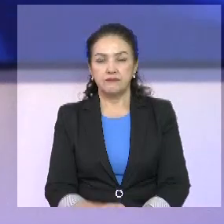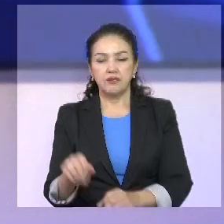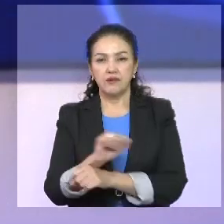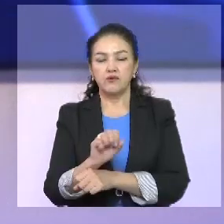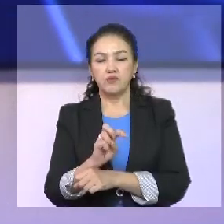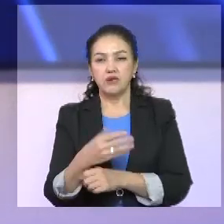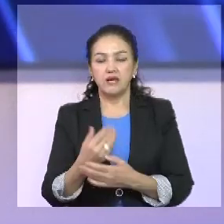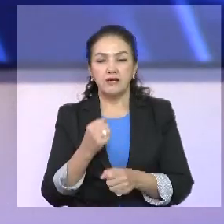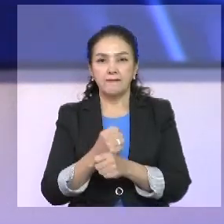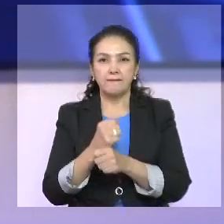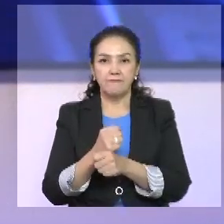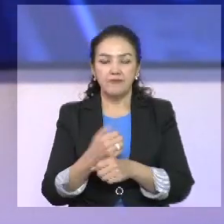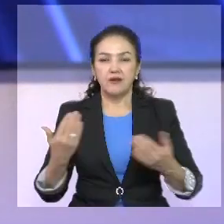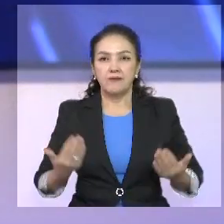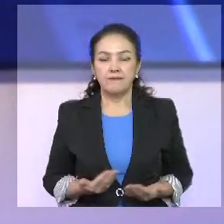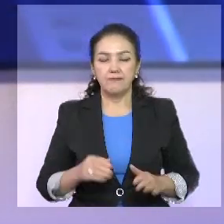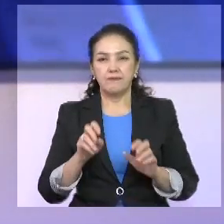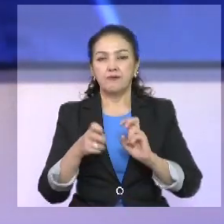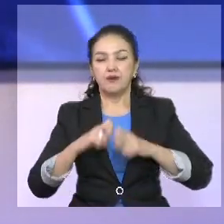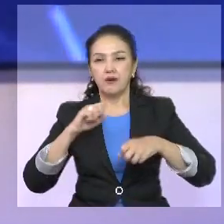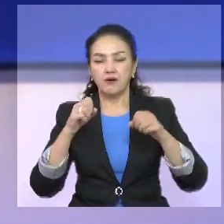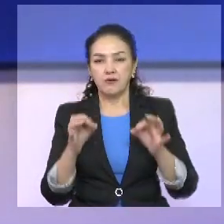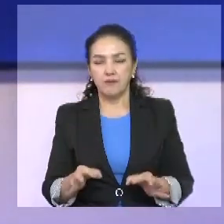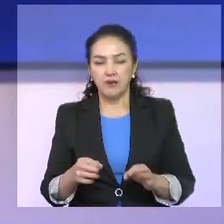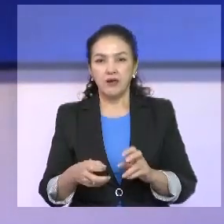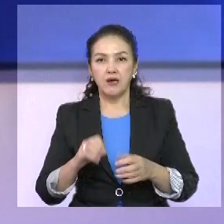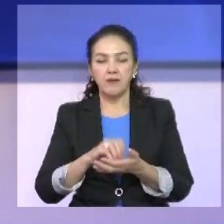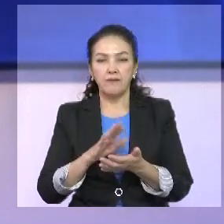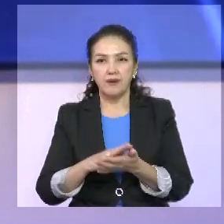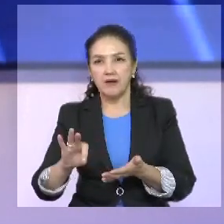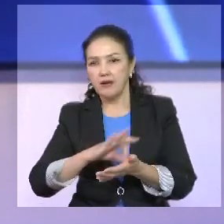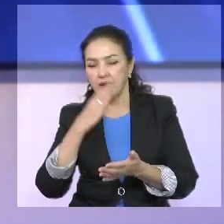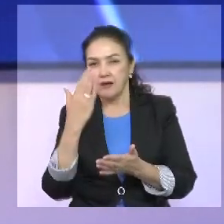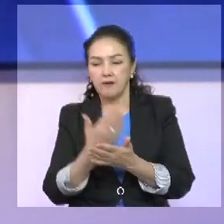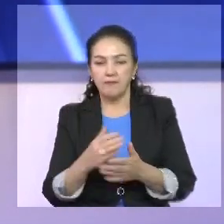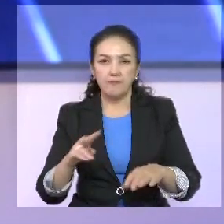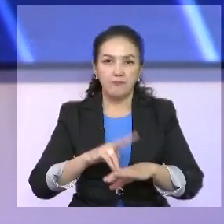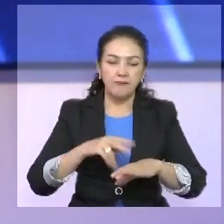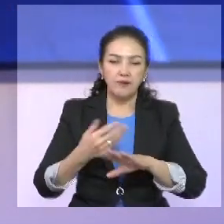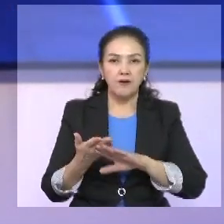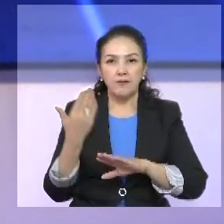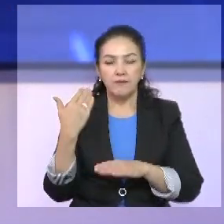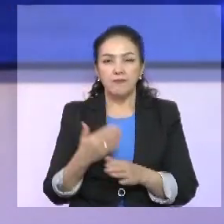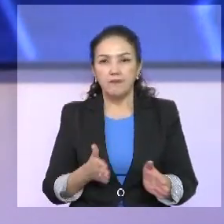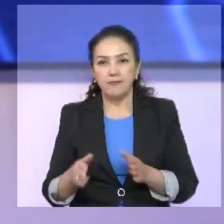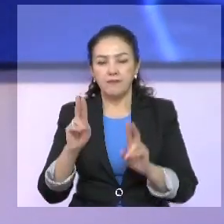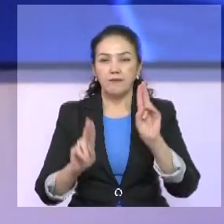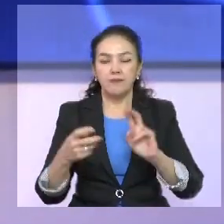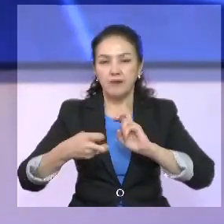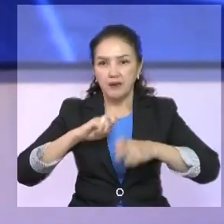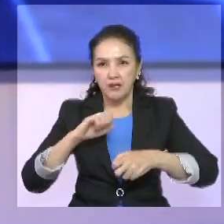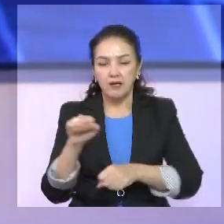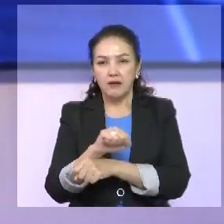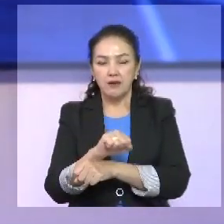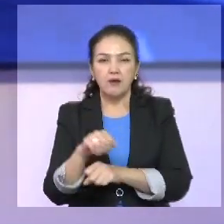Автоураган жүйесі іске қосылғалы өңірде құқық бұзушылықты тіркеу жүйесі автоматтандырылды. Тәртіп сақшылары бұрынғыдай жол ережесін бұзған